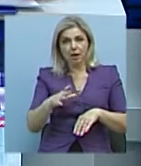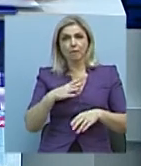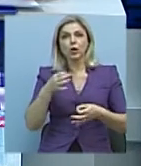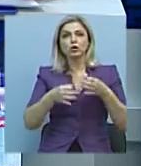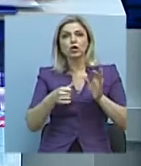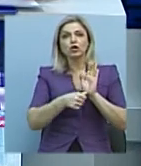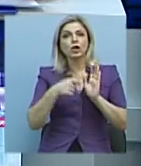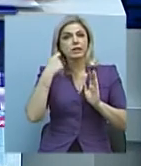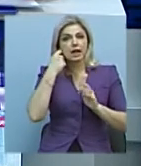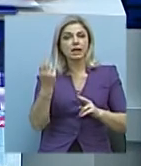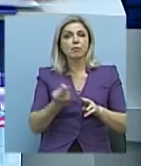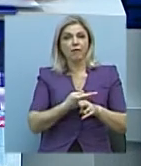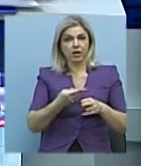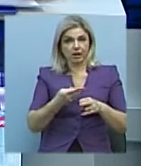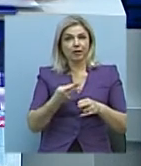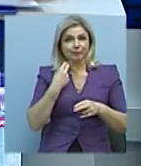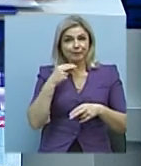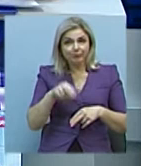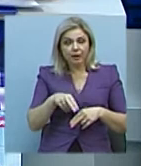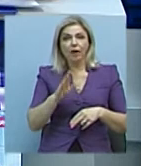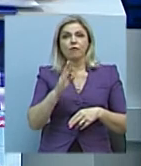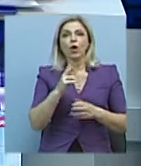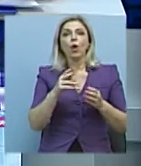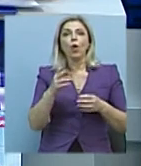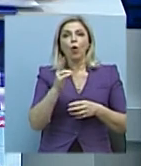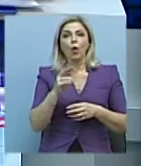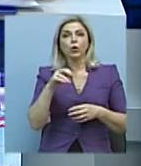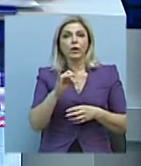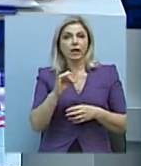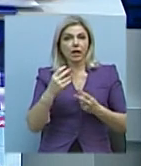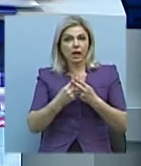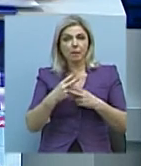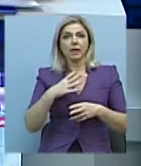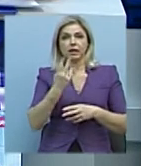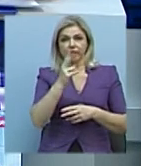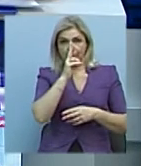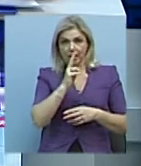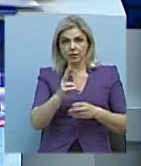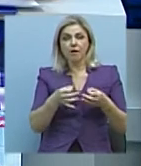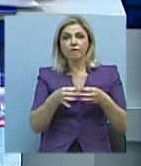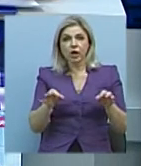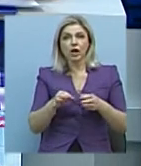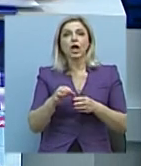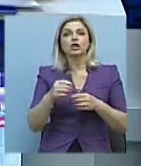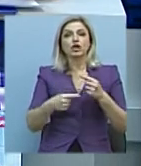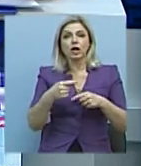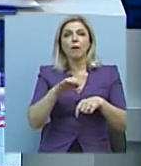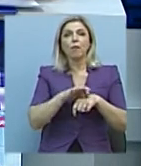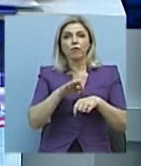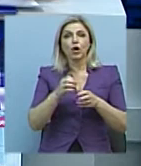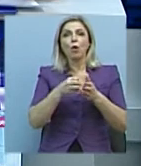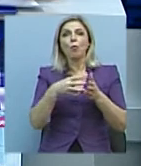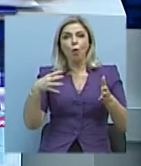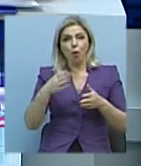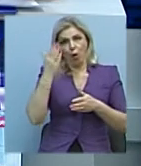присудили 6 років позбавлення волі. В колонії він перебував 2 місяці, вийшов на волю достроково через діагноз – пухлина